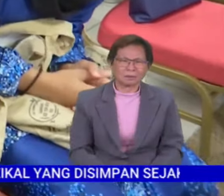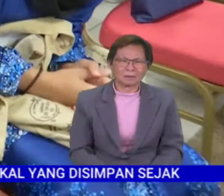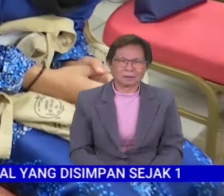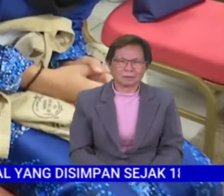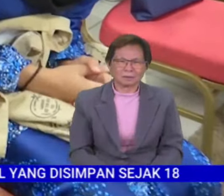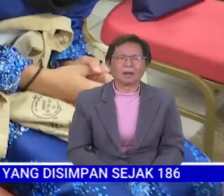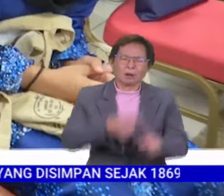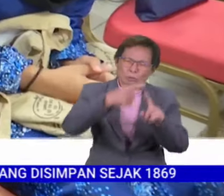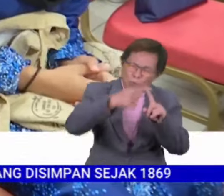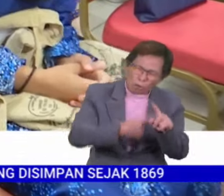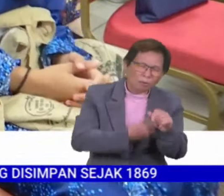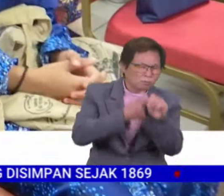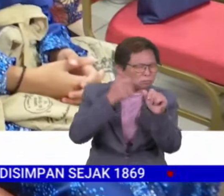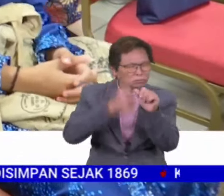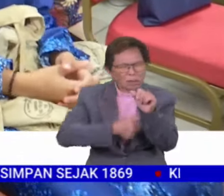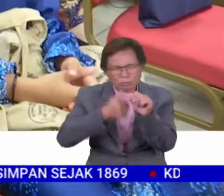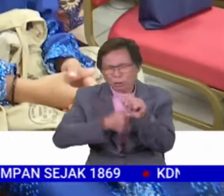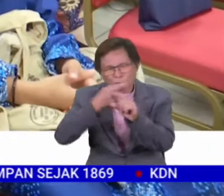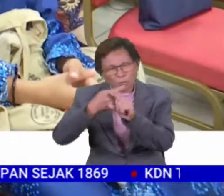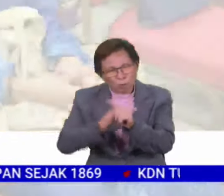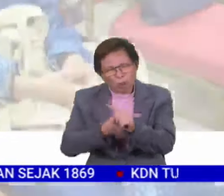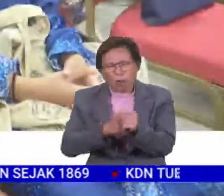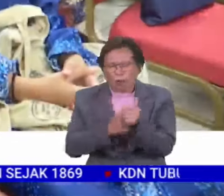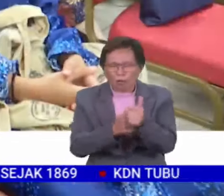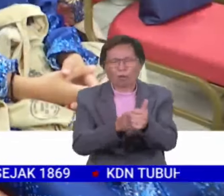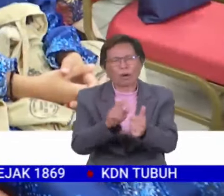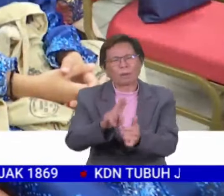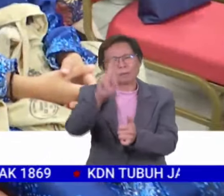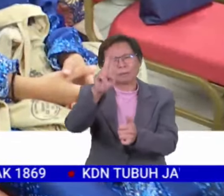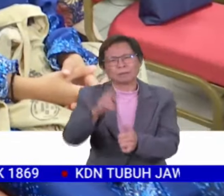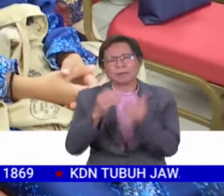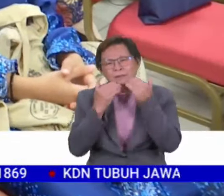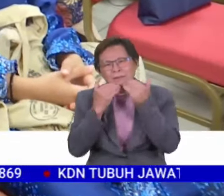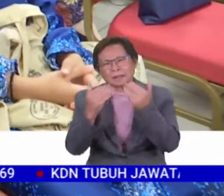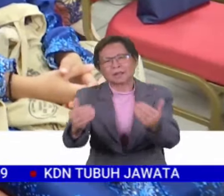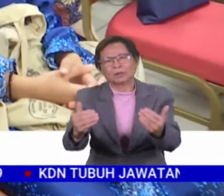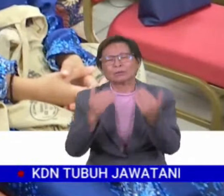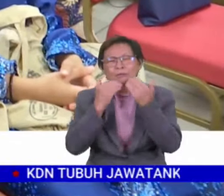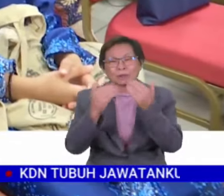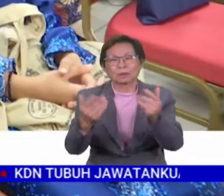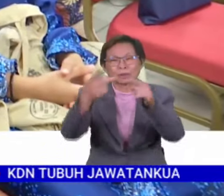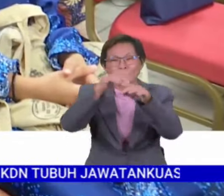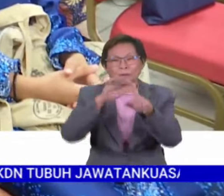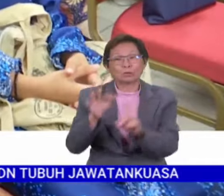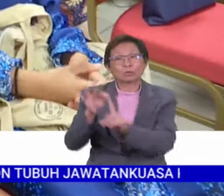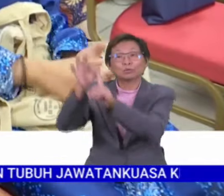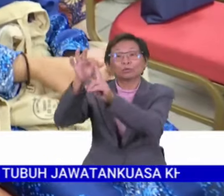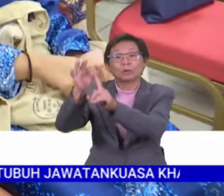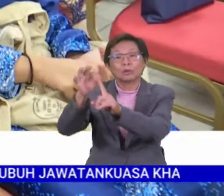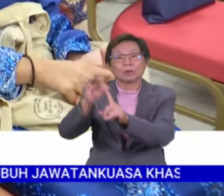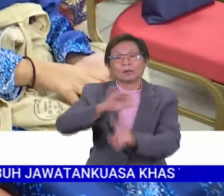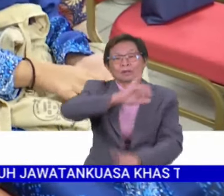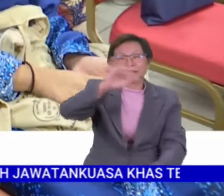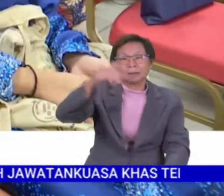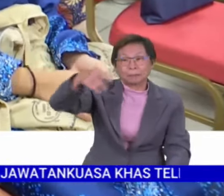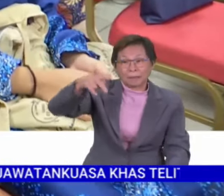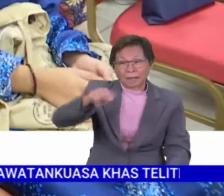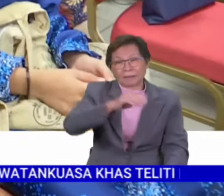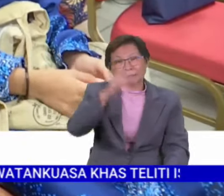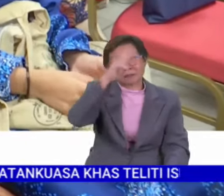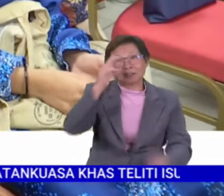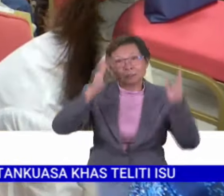hari lah. Setiap bulan follow up. Terima kasih ya kepada khusus kepada JPN dan